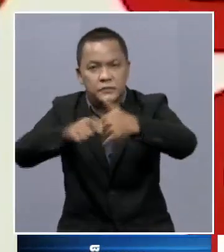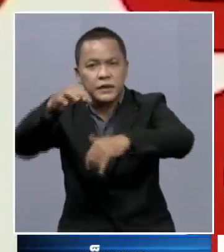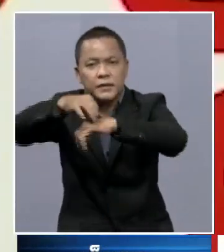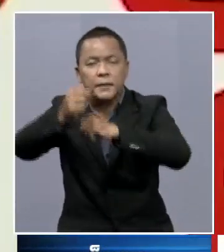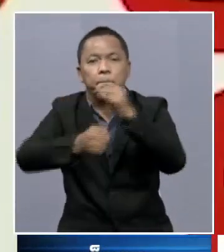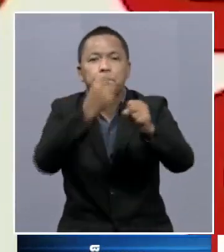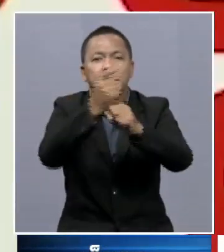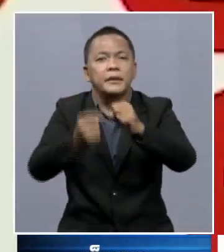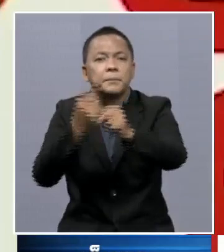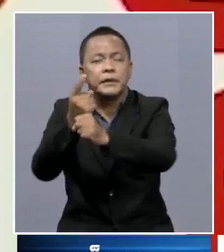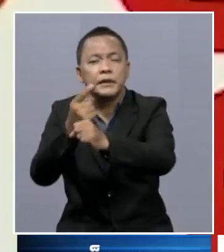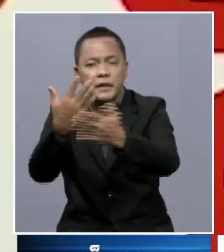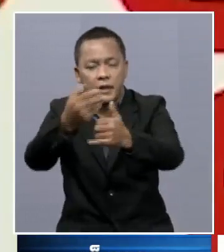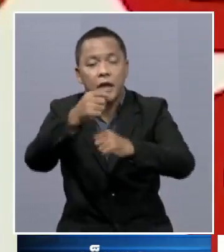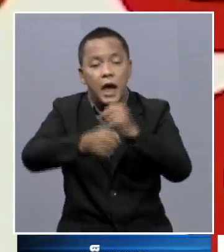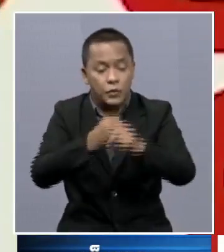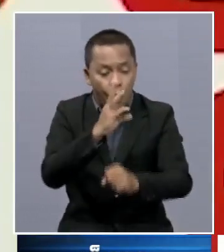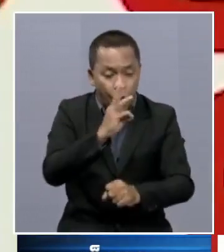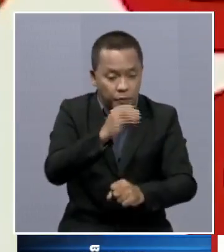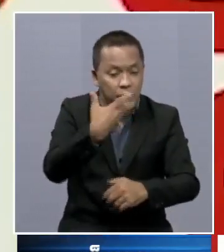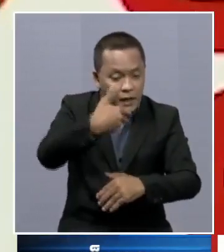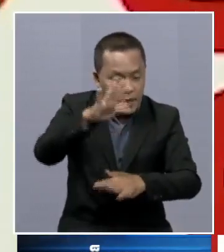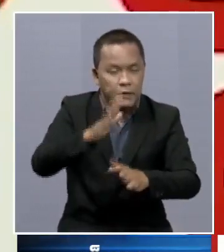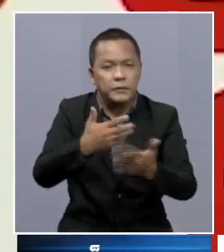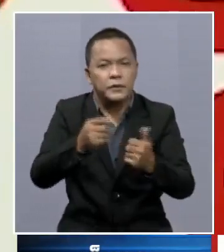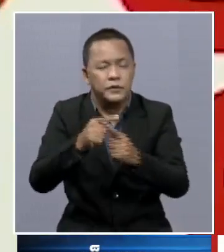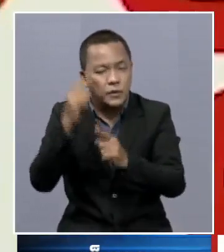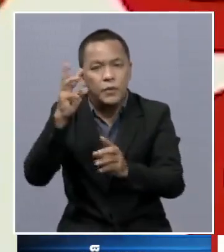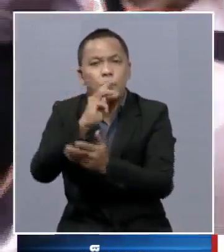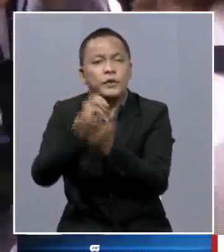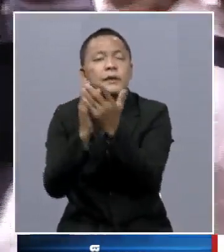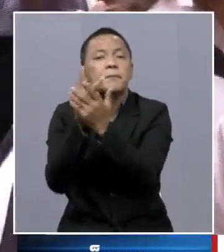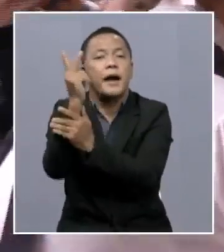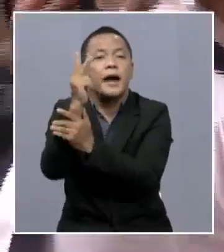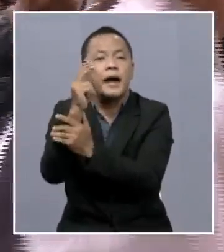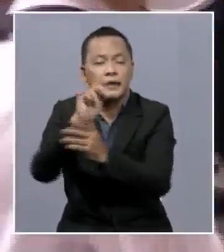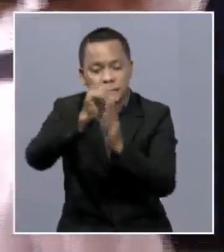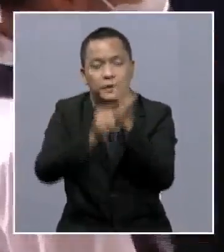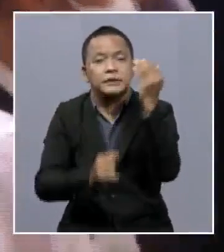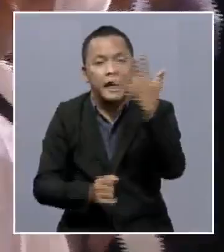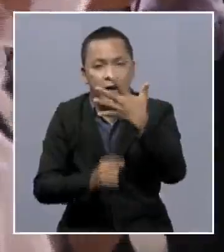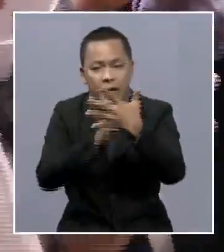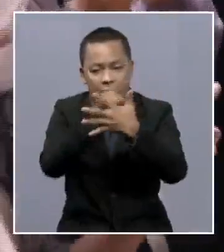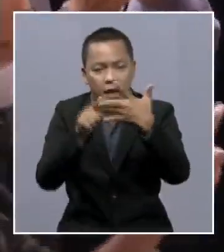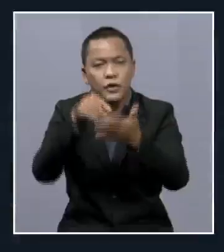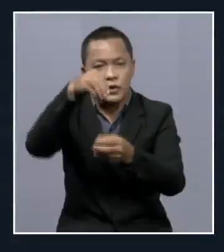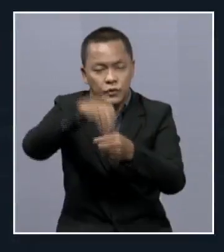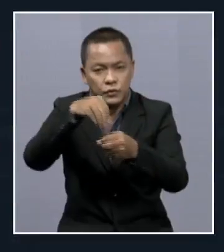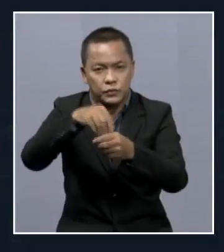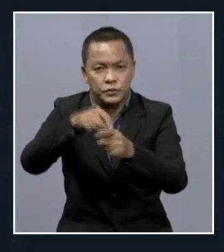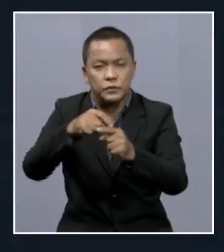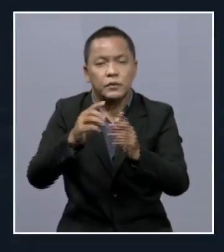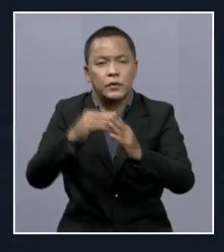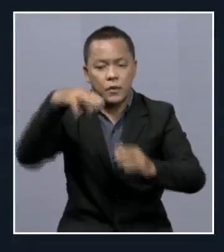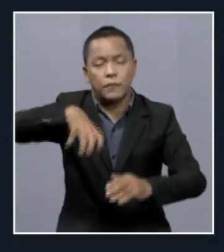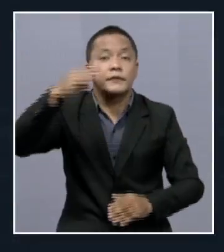ตำแงแ่ปีเดีวเทานั้นหลงก็เสนอายุเนพเอกประวิยกได้ปั้นมุรธิป่ารอยต่อ 5 จัหวัดมีสำหบงานอยู่ภายใน